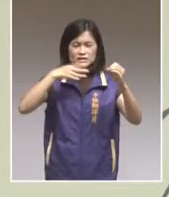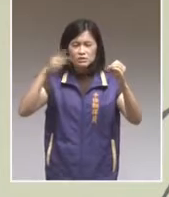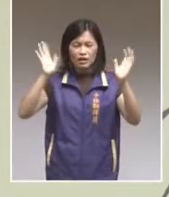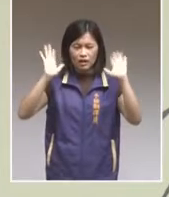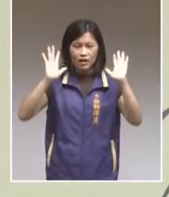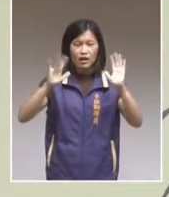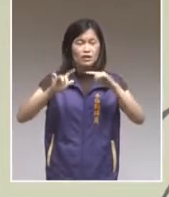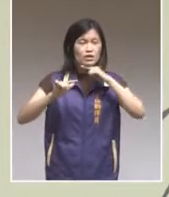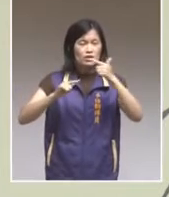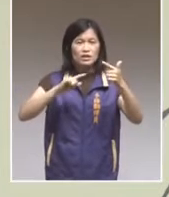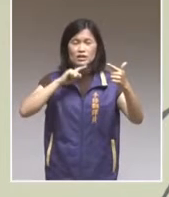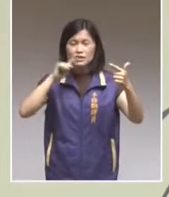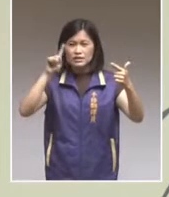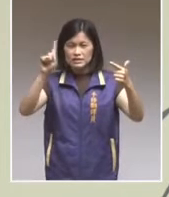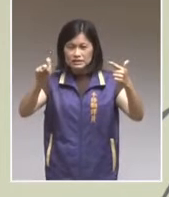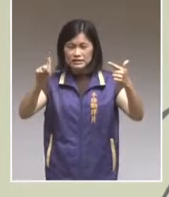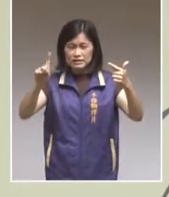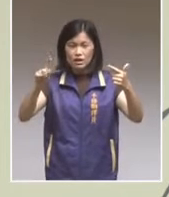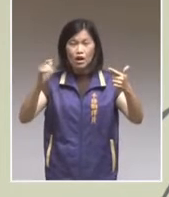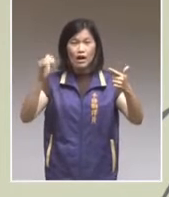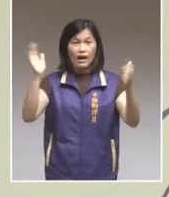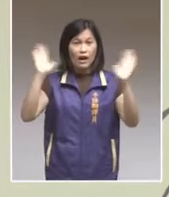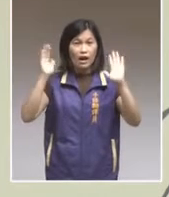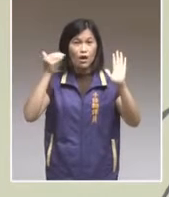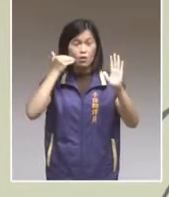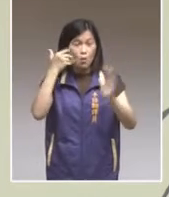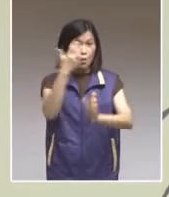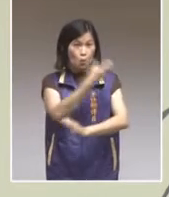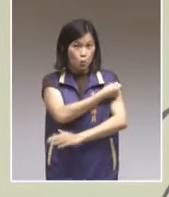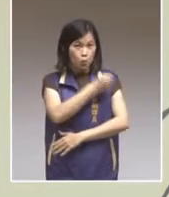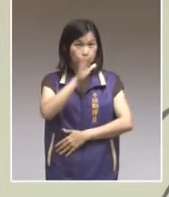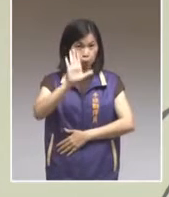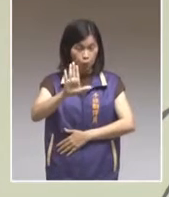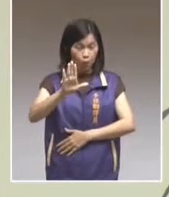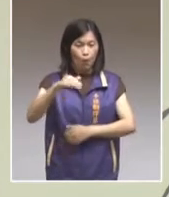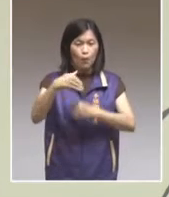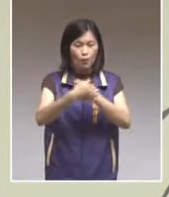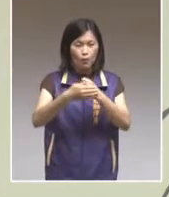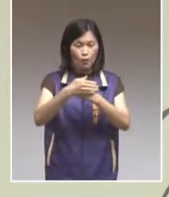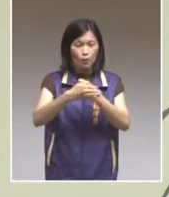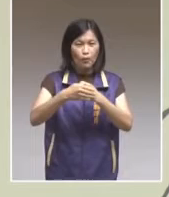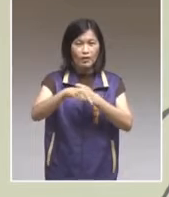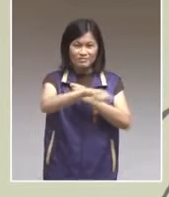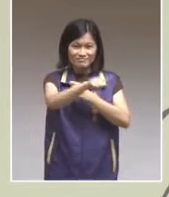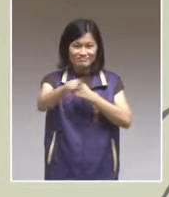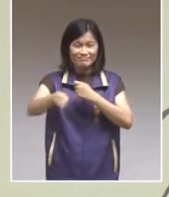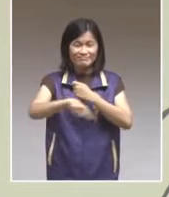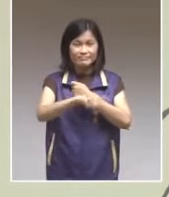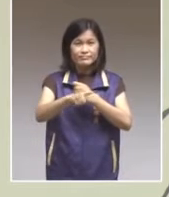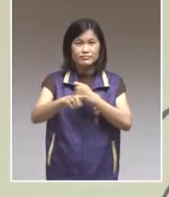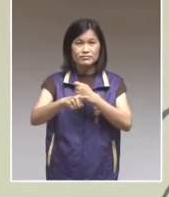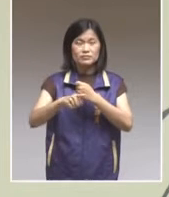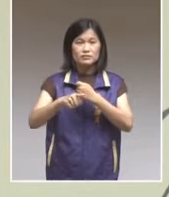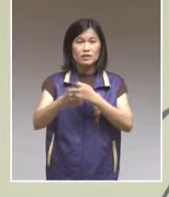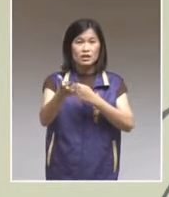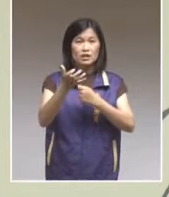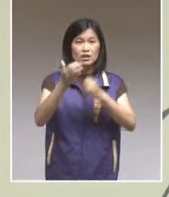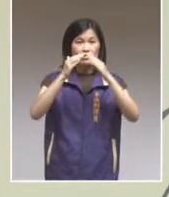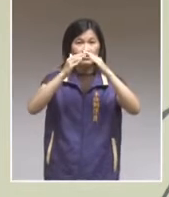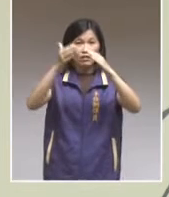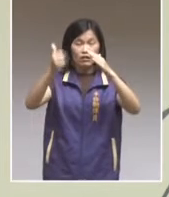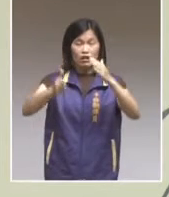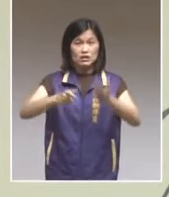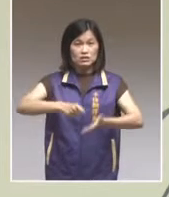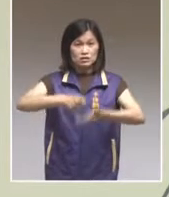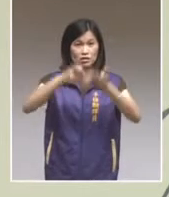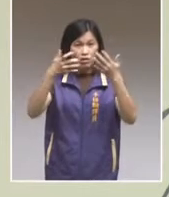的儿童施打疫苗，其实同时可以保护他。那同时，刚刚市长也提到，